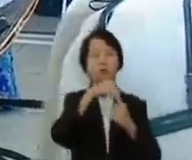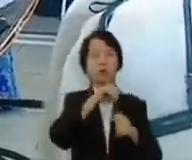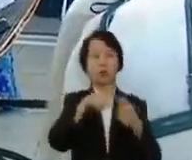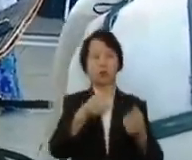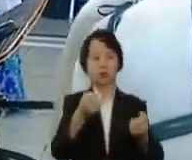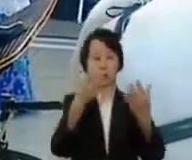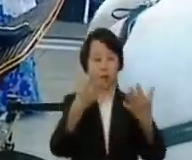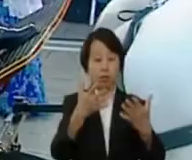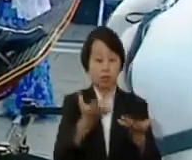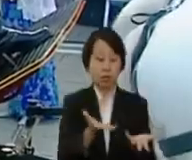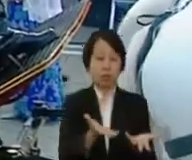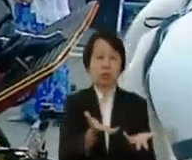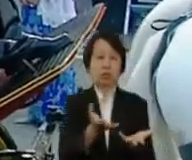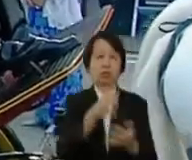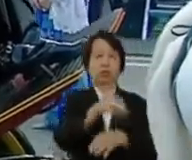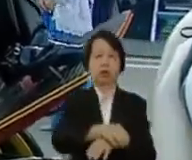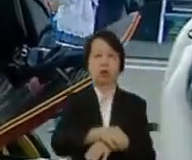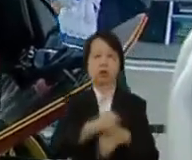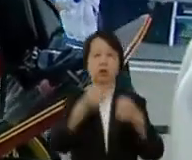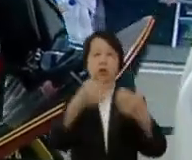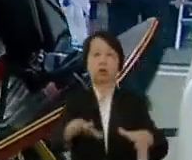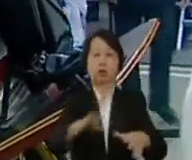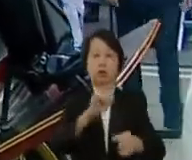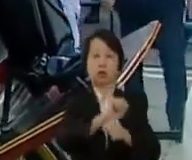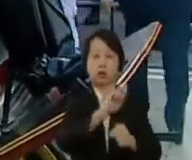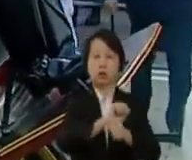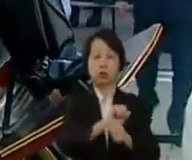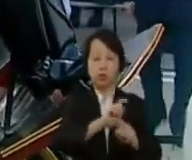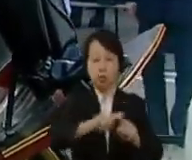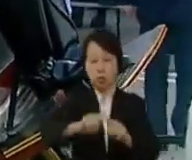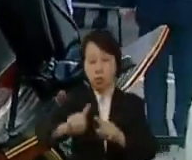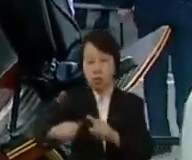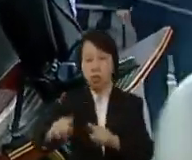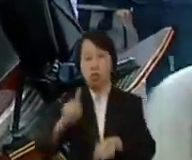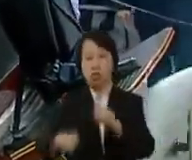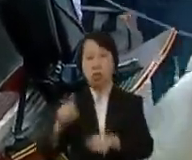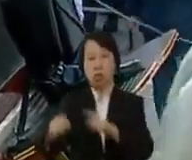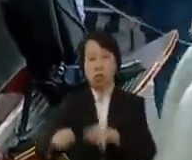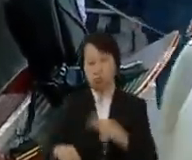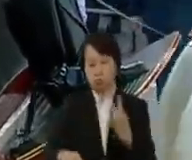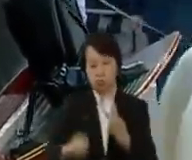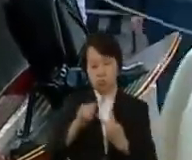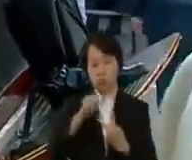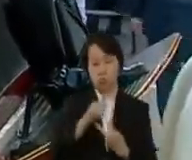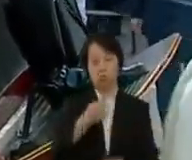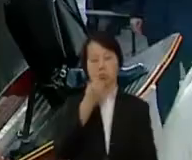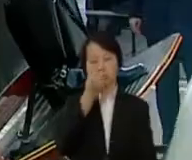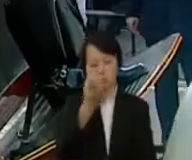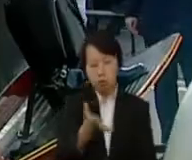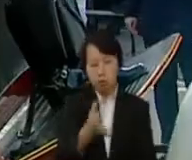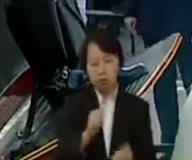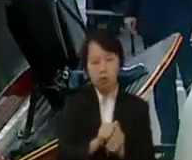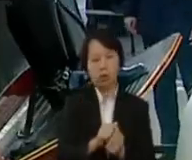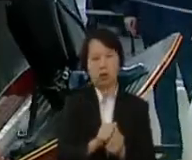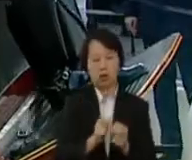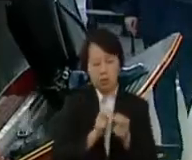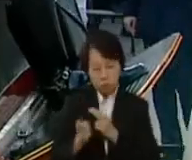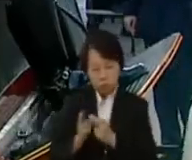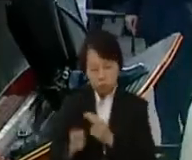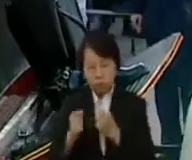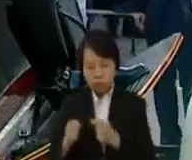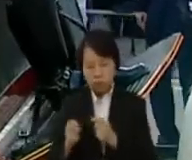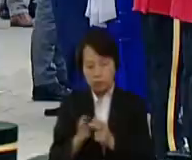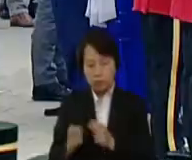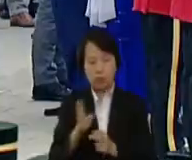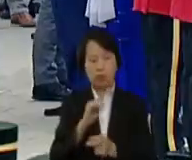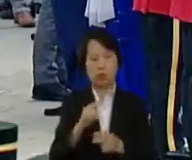yang terpaksa kehilangan pekerjaan dan sebagainya. Baginda berdua menzahirkan keprihatinan itu dengan pelbagai usaha